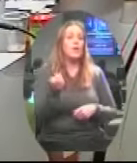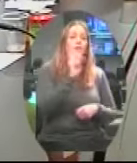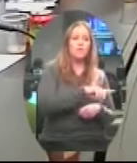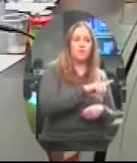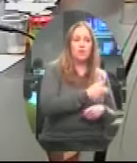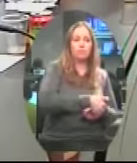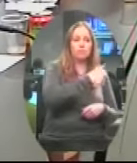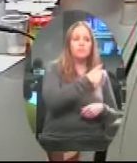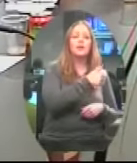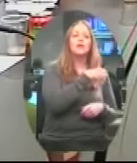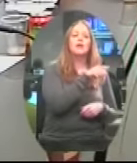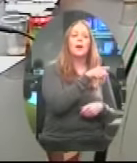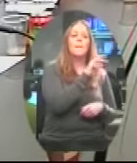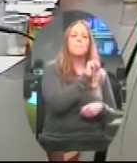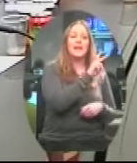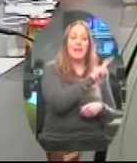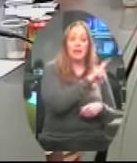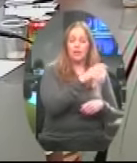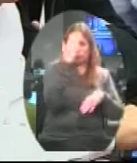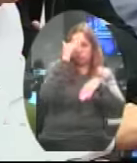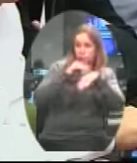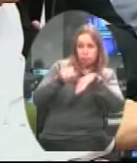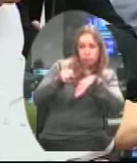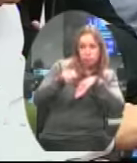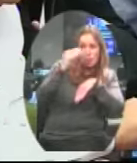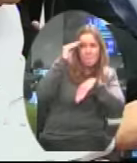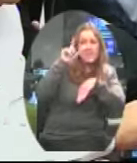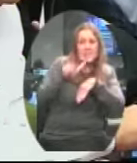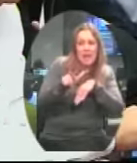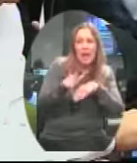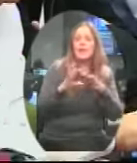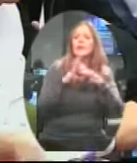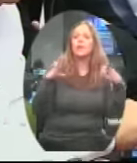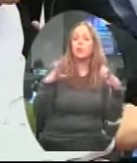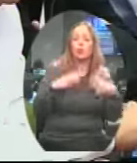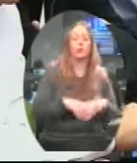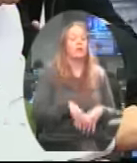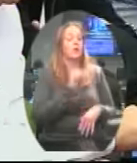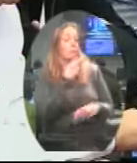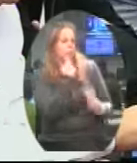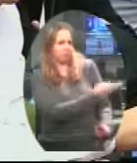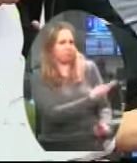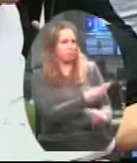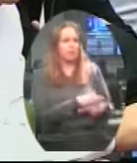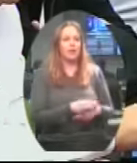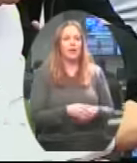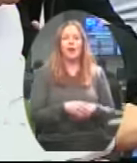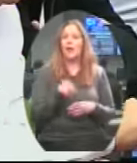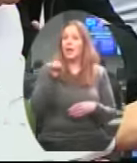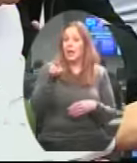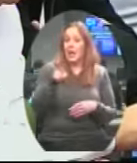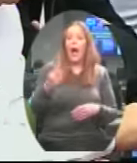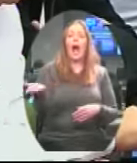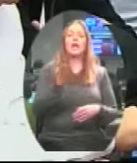צה"ל בהתנתקות. היא מצידה לא נשארה חייבת. היהירות הזאת, ואני אני אני, שעשתה נזק